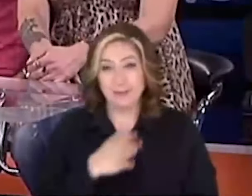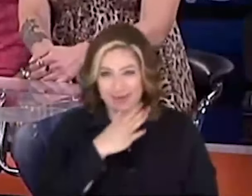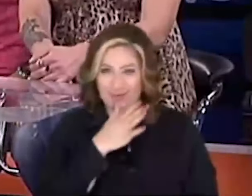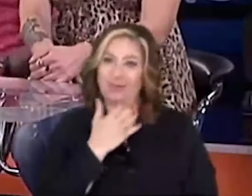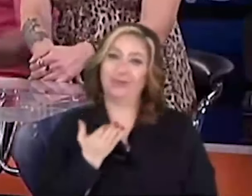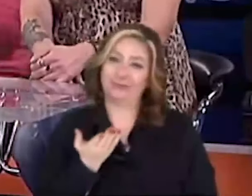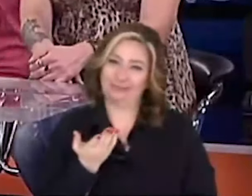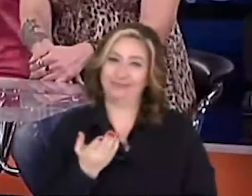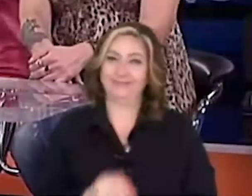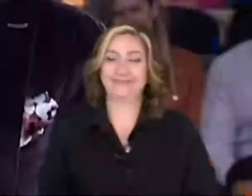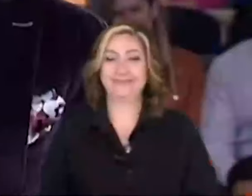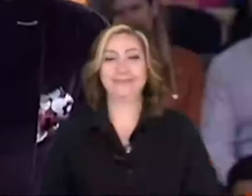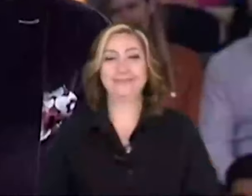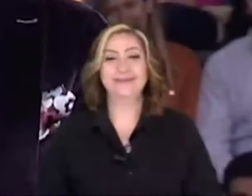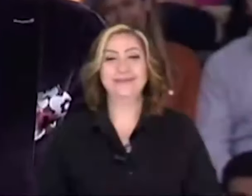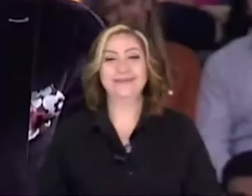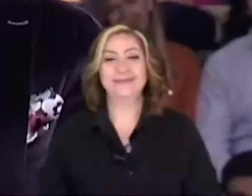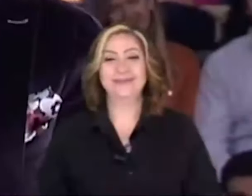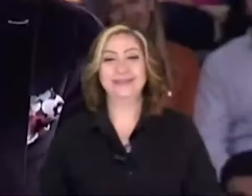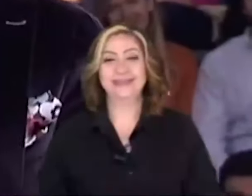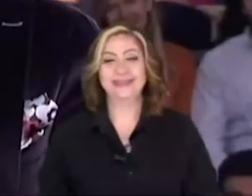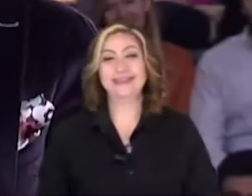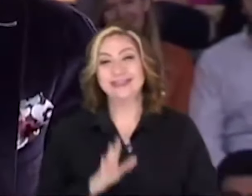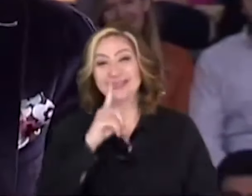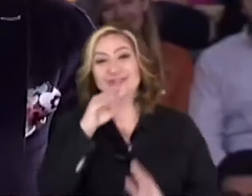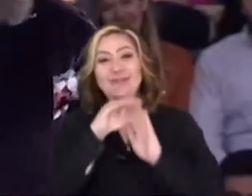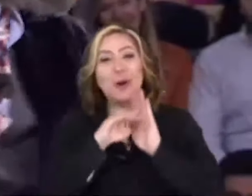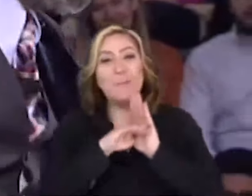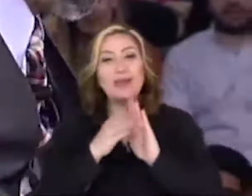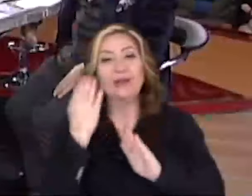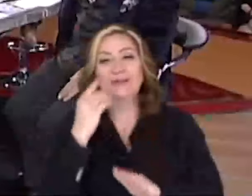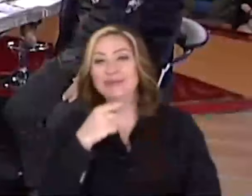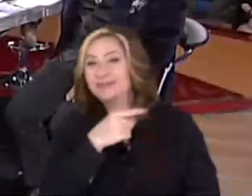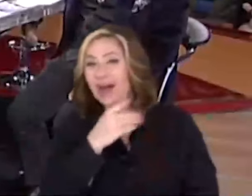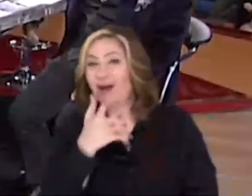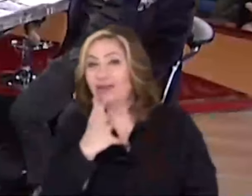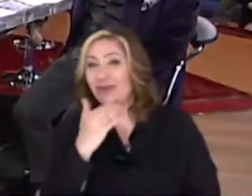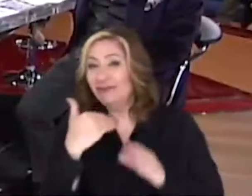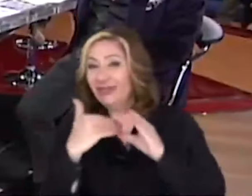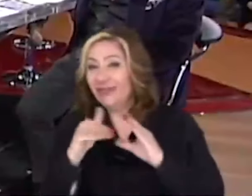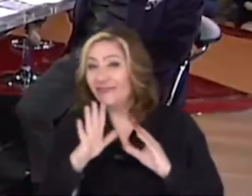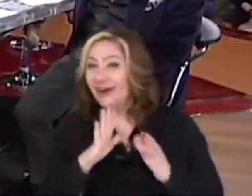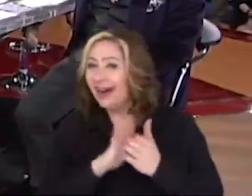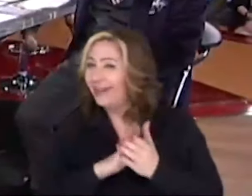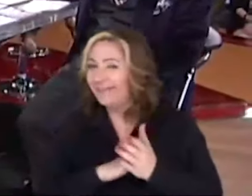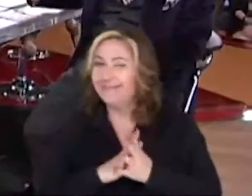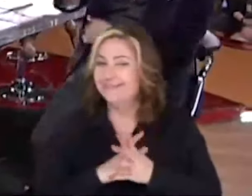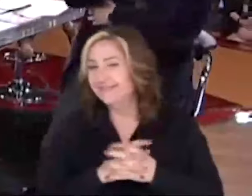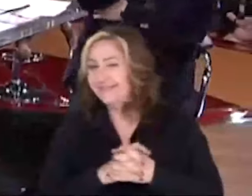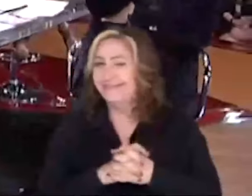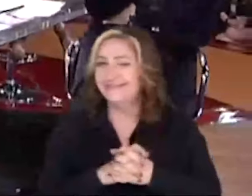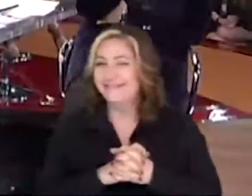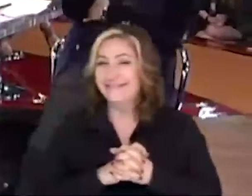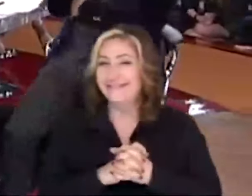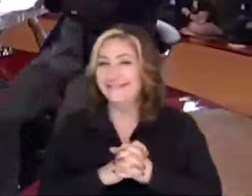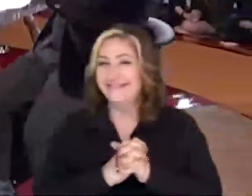Bilmez miyiz? Peki, evet. Peki biraz... ya dur, sizin programdan önce... Ya bununla ilgili acayip videolar var ha elimizde.